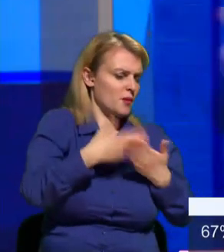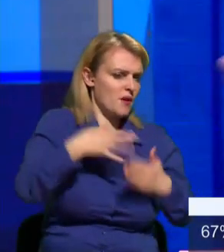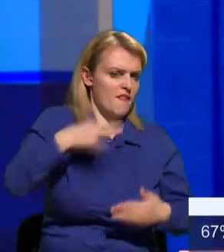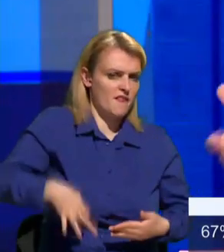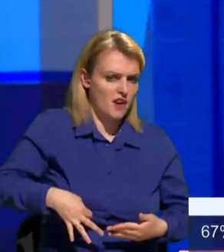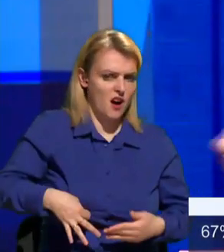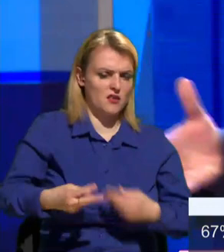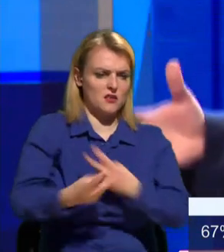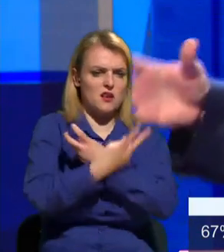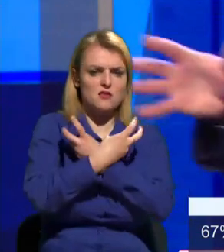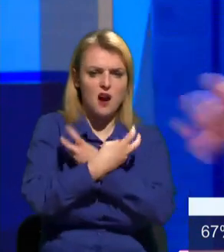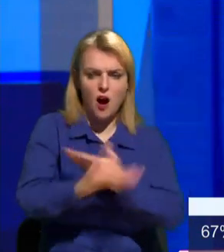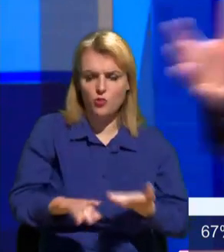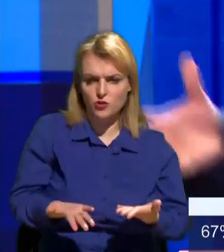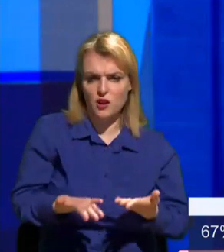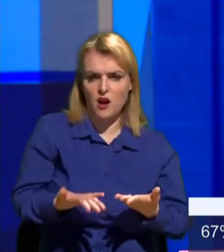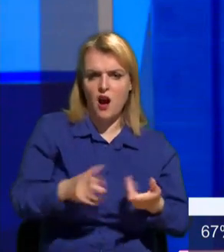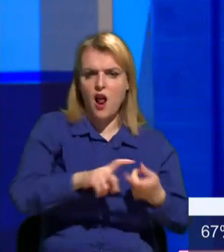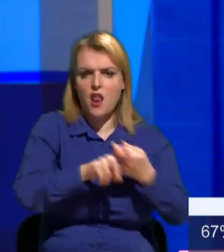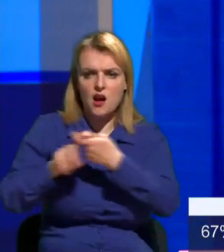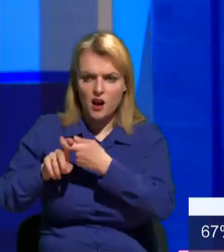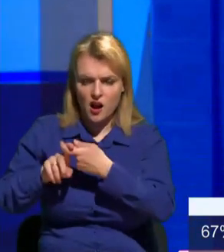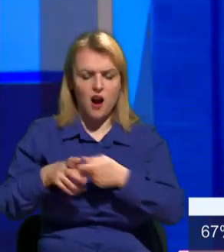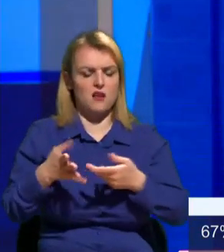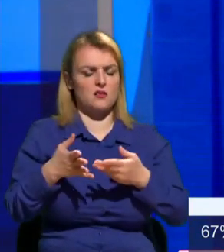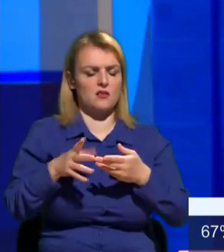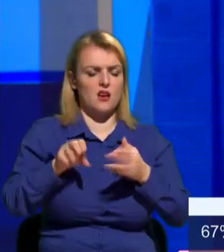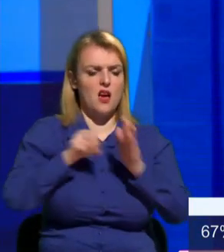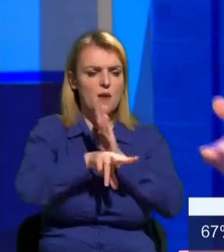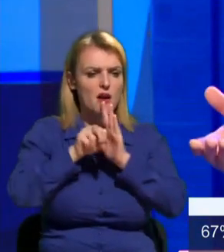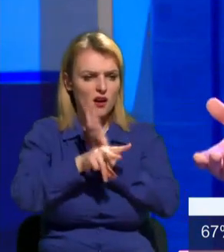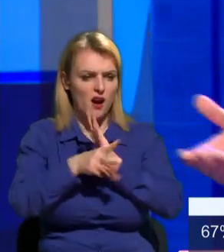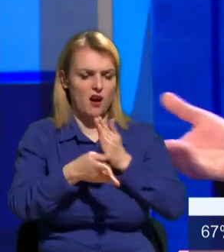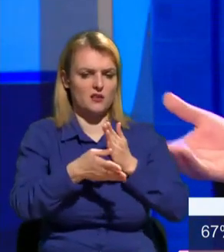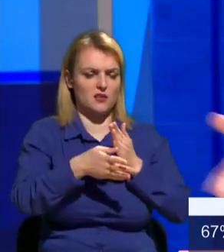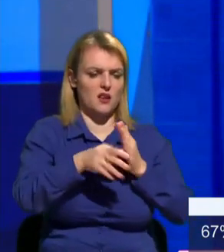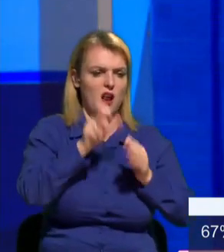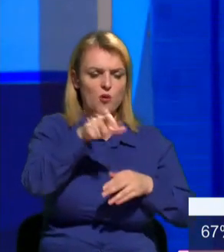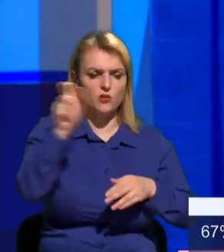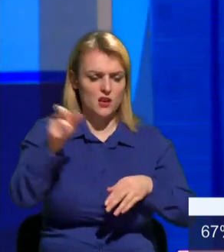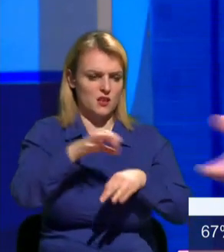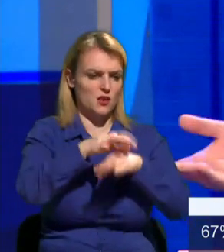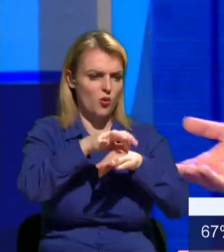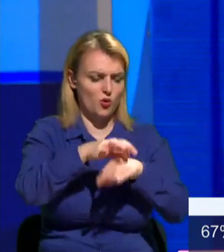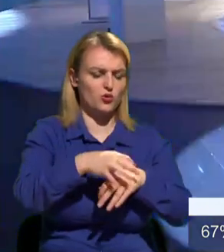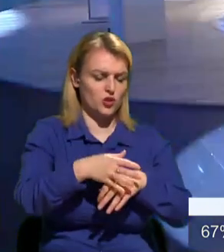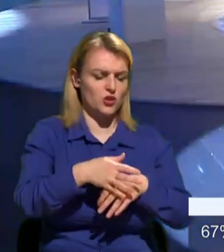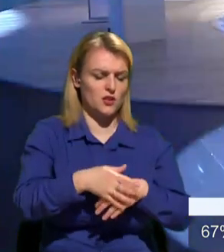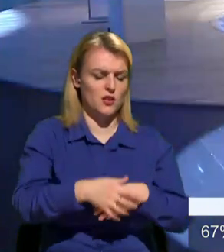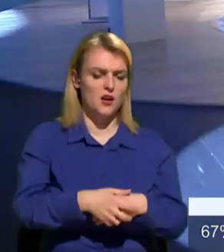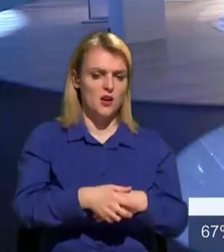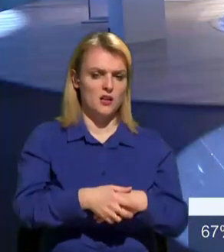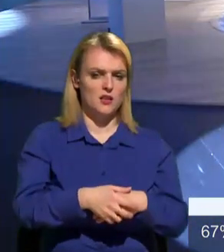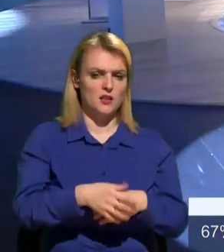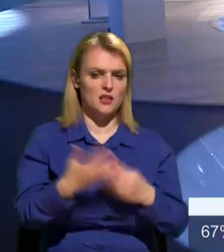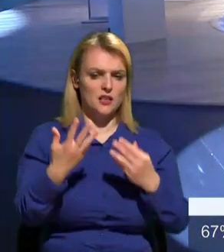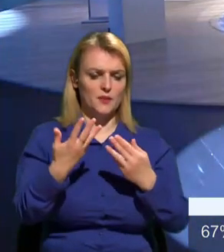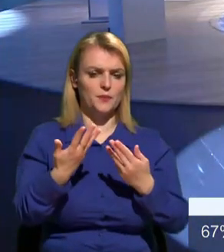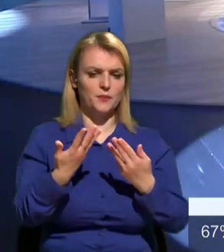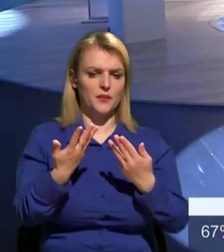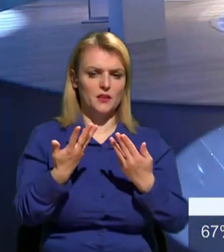în Austria, legate de comunitățile de migranți. Întrebarea mea, sigur că se referă la statul nostru, la